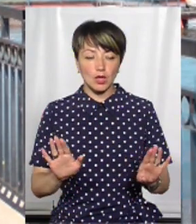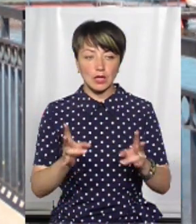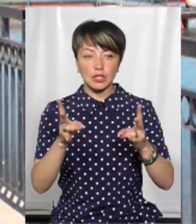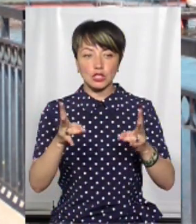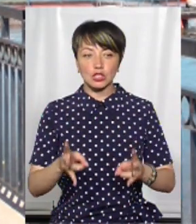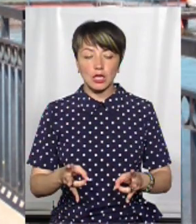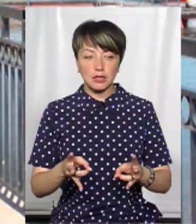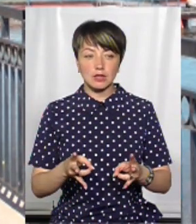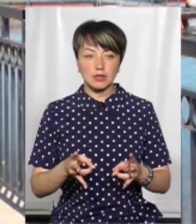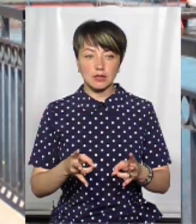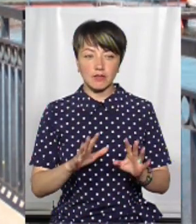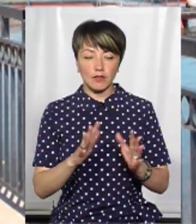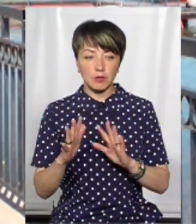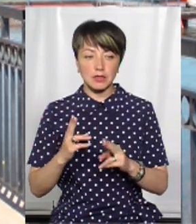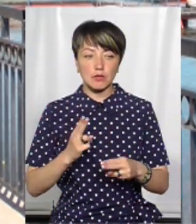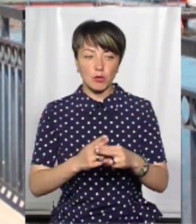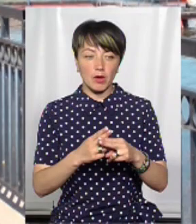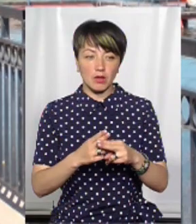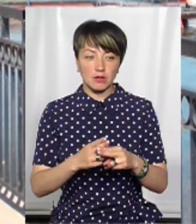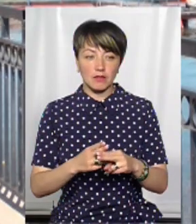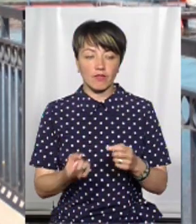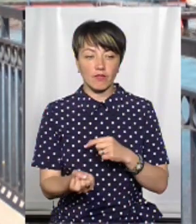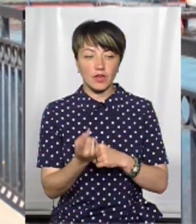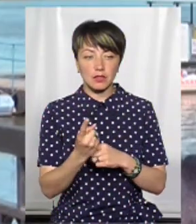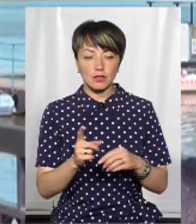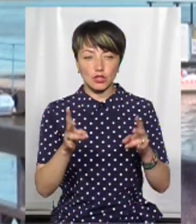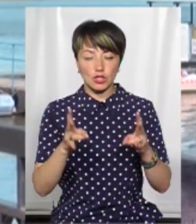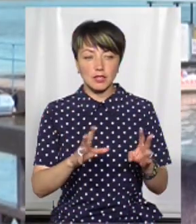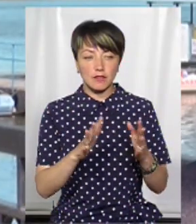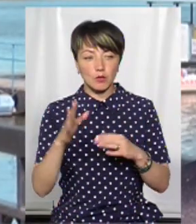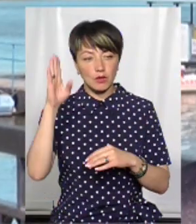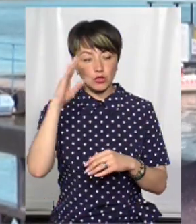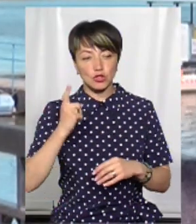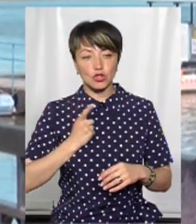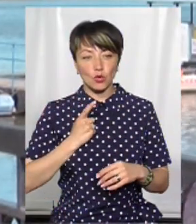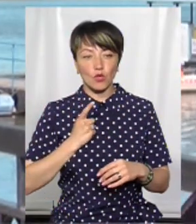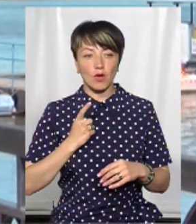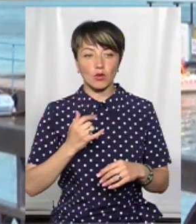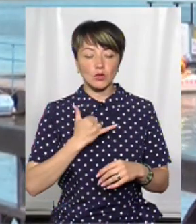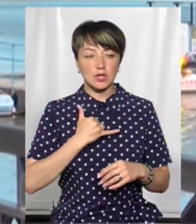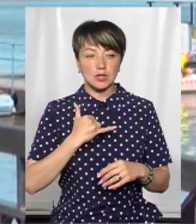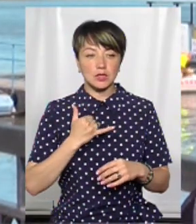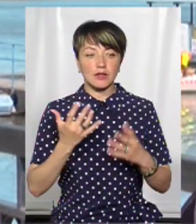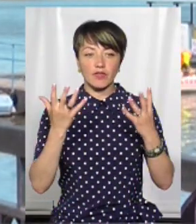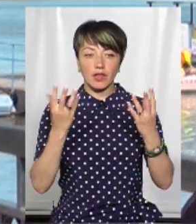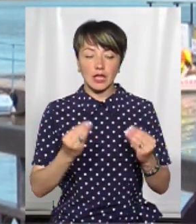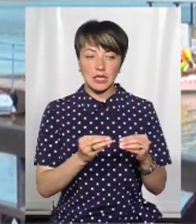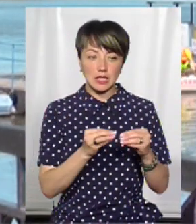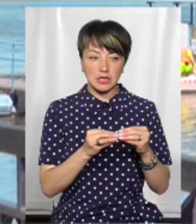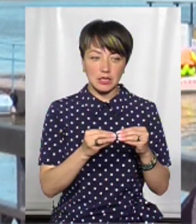нещасних, запобігати виникненню нещасних випадків на воді. Чергування в нас світлу пору доби з